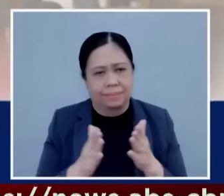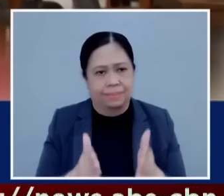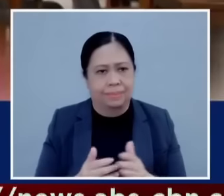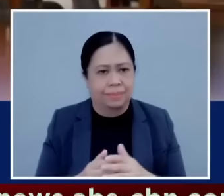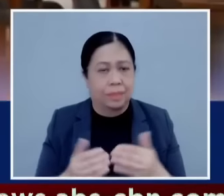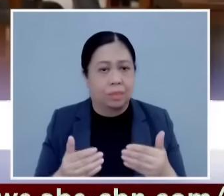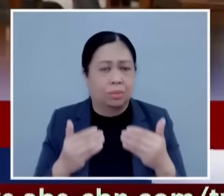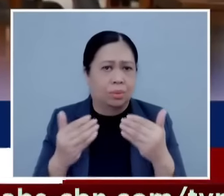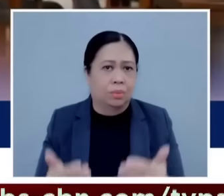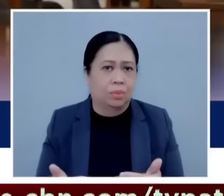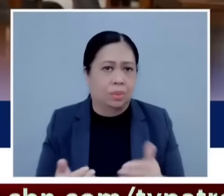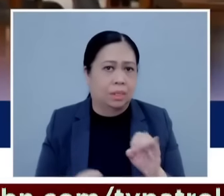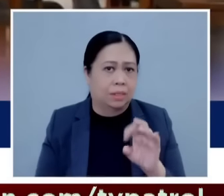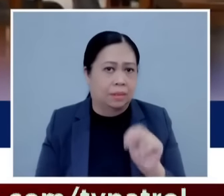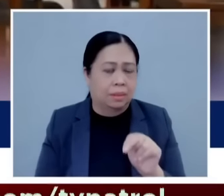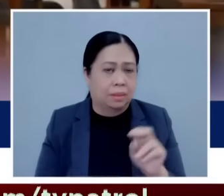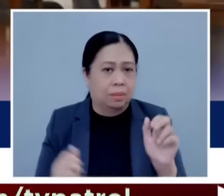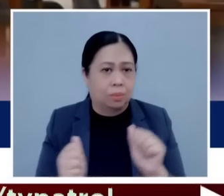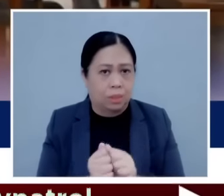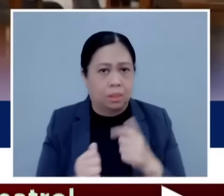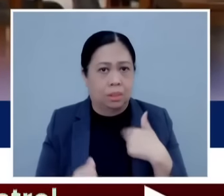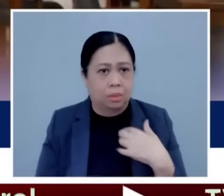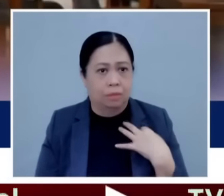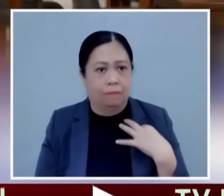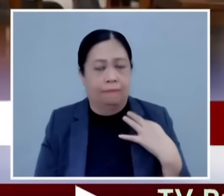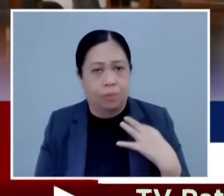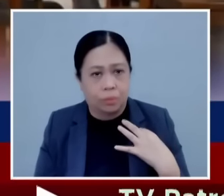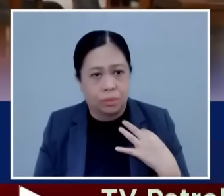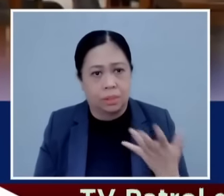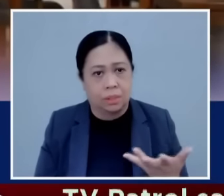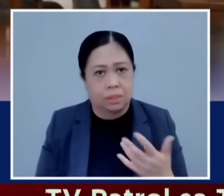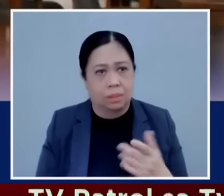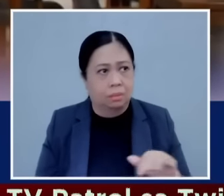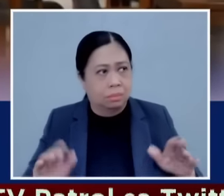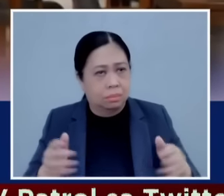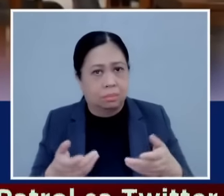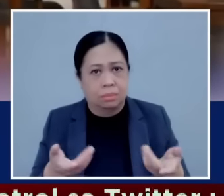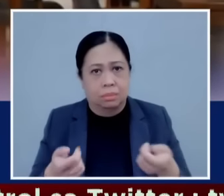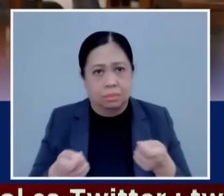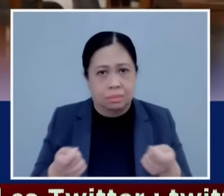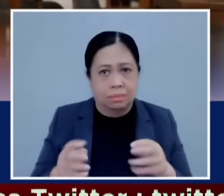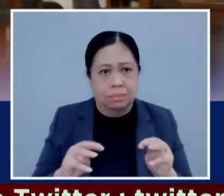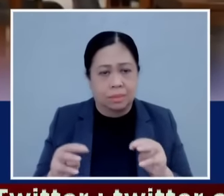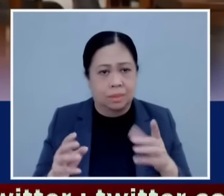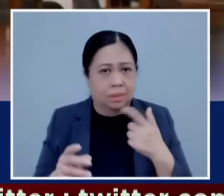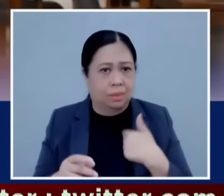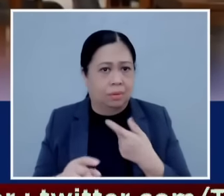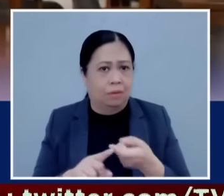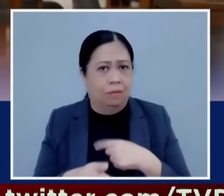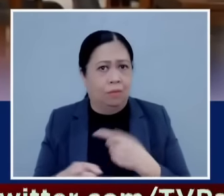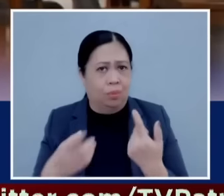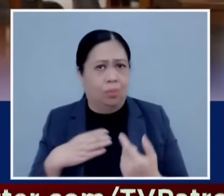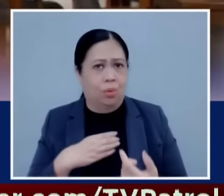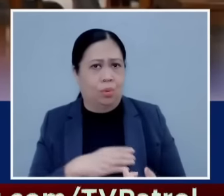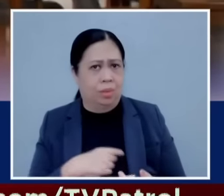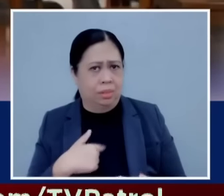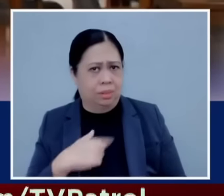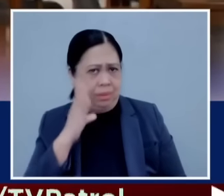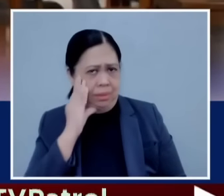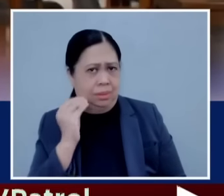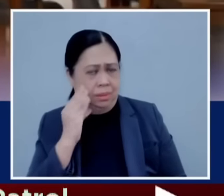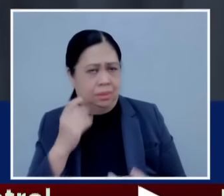forward na. Kung kakailanganin, pwede rin ako mag-volunteer na mag-mediate. Dahil sabi ko nga, galing rin ako sa lower house at